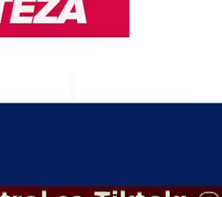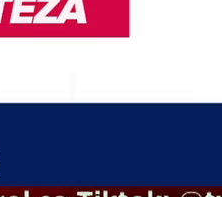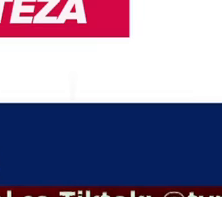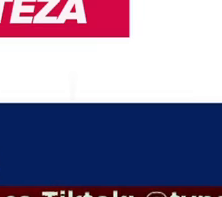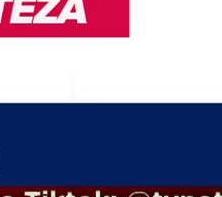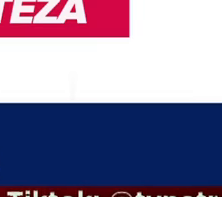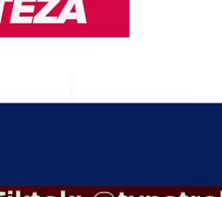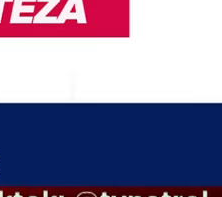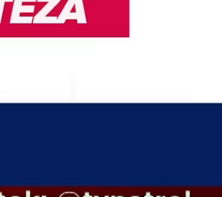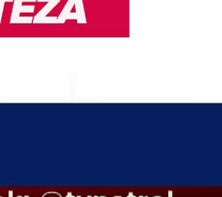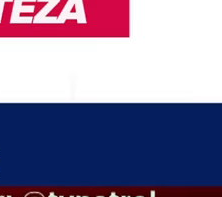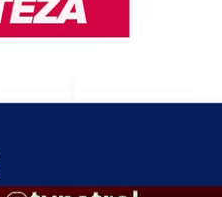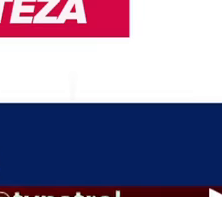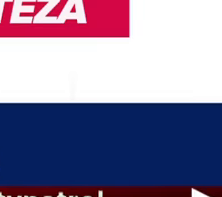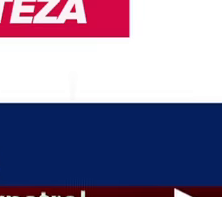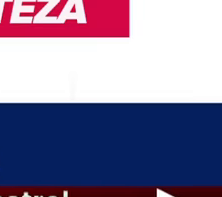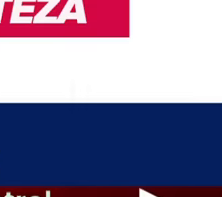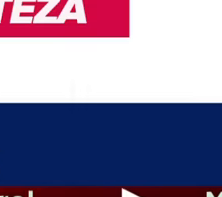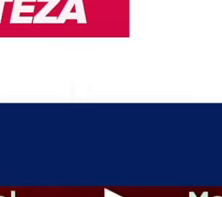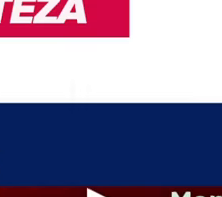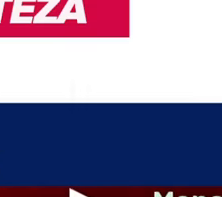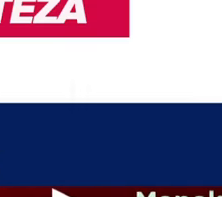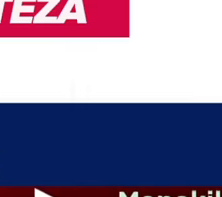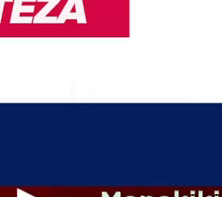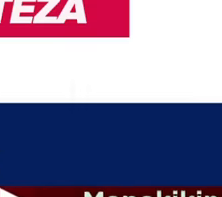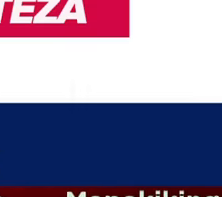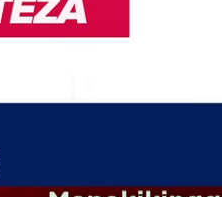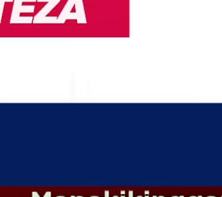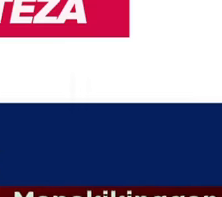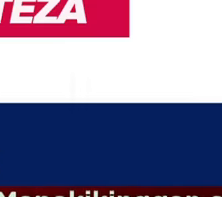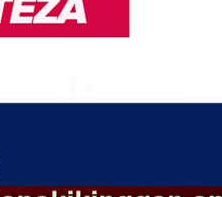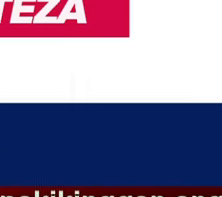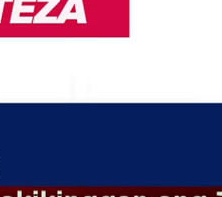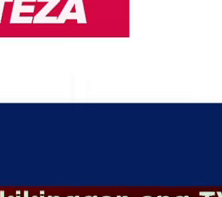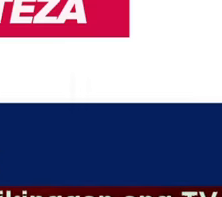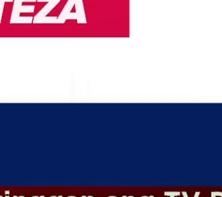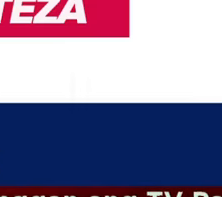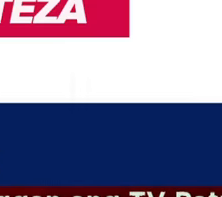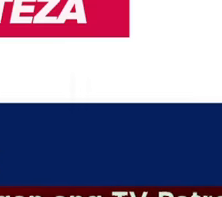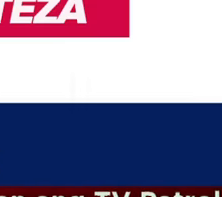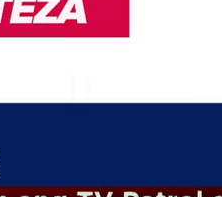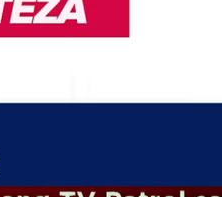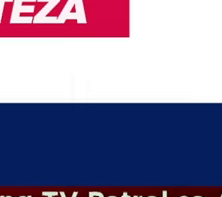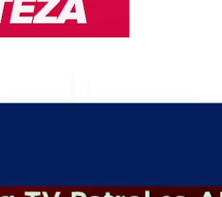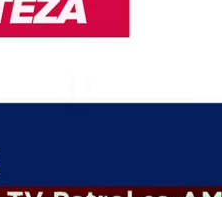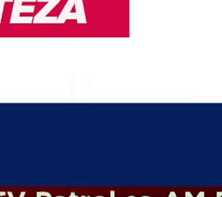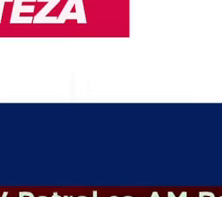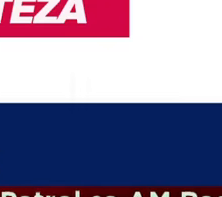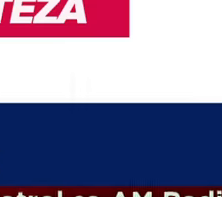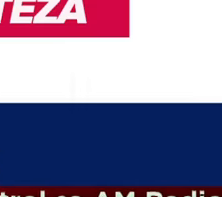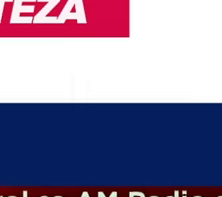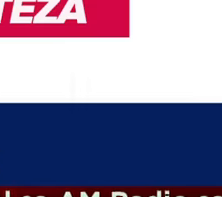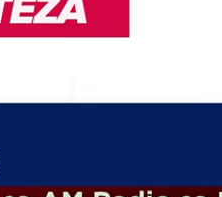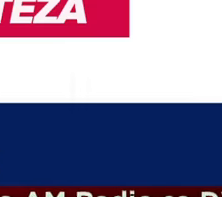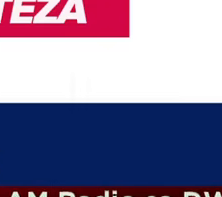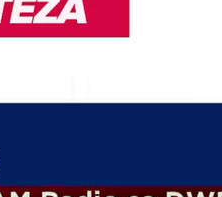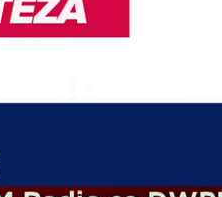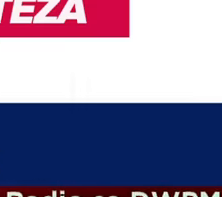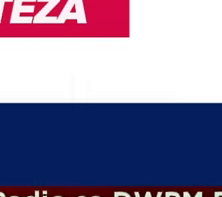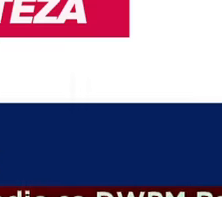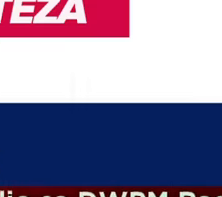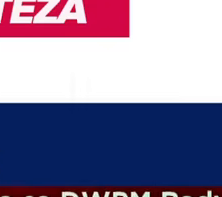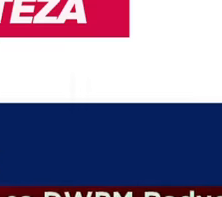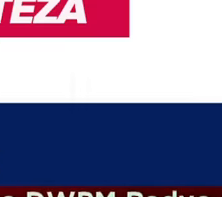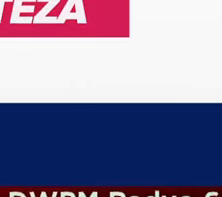mga ari-arian na pagmamay-ari at pinamamahalaan ng Makati pati na ang data sharing agreement na iminungkahi ng